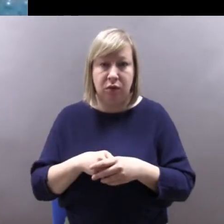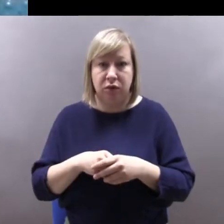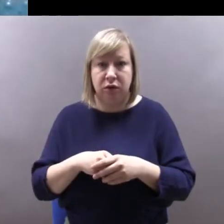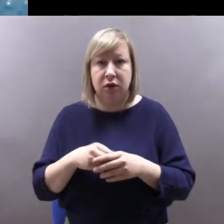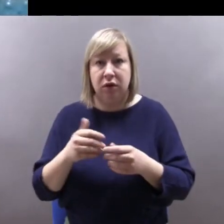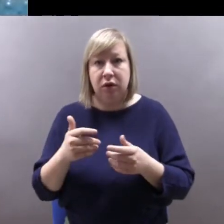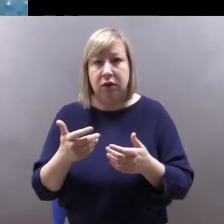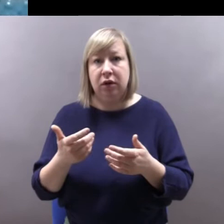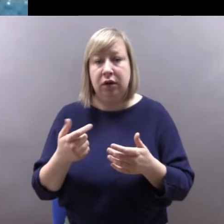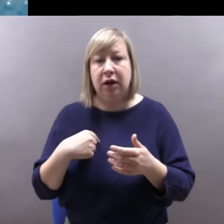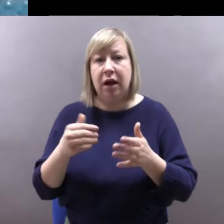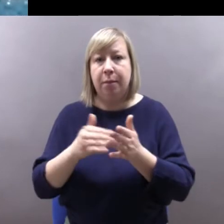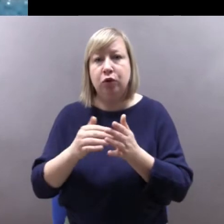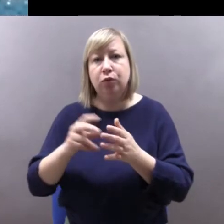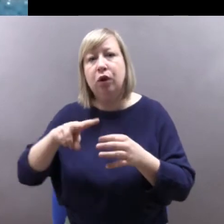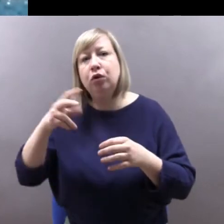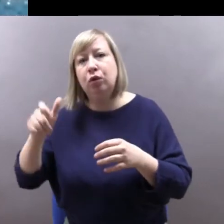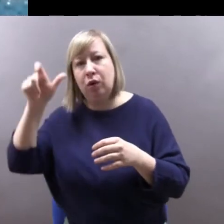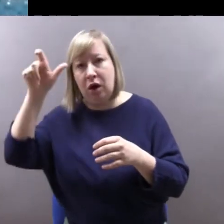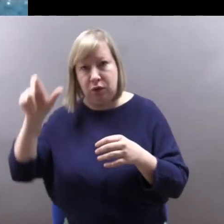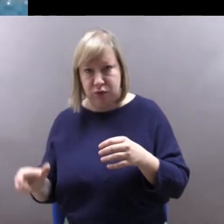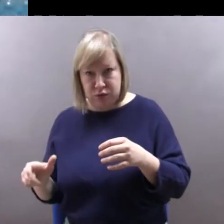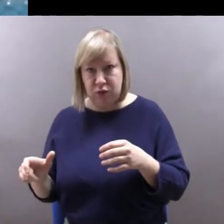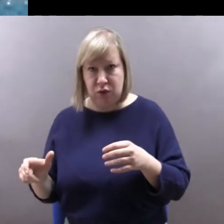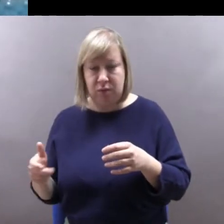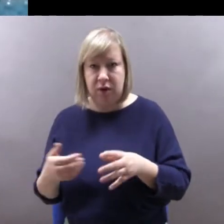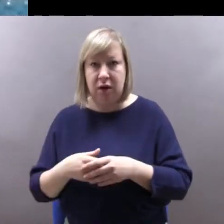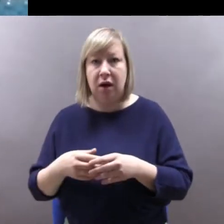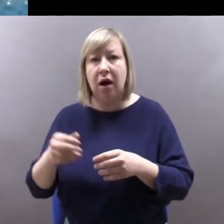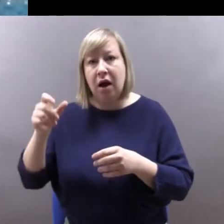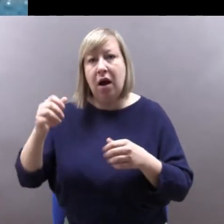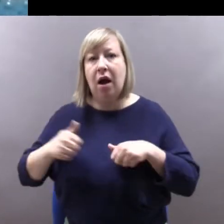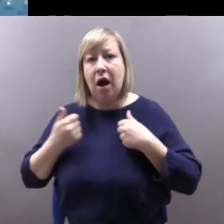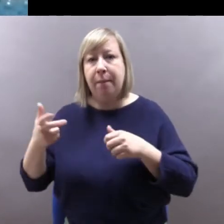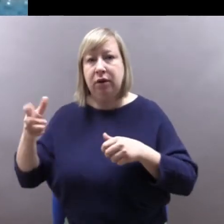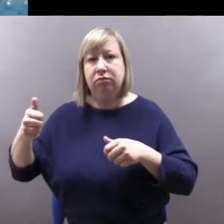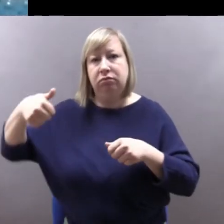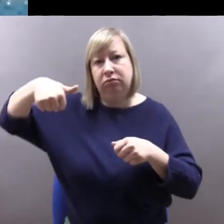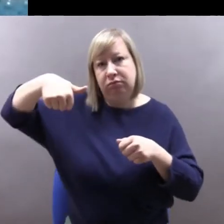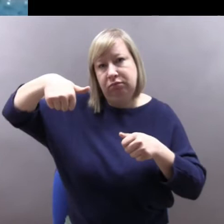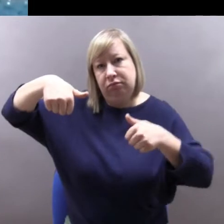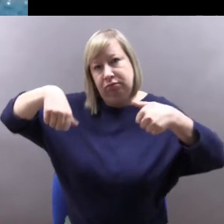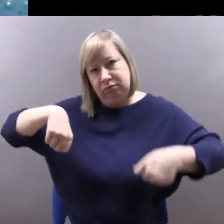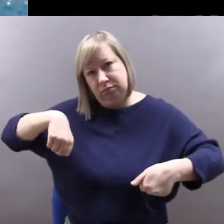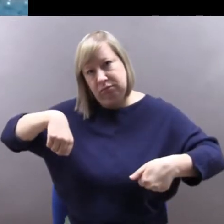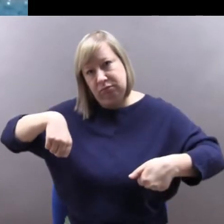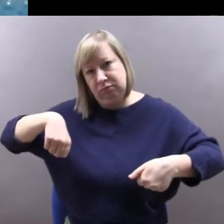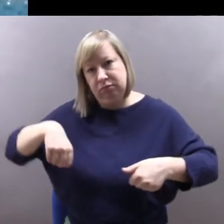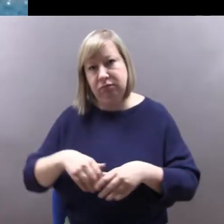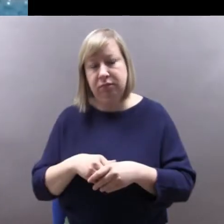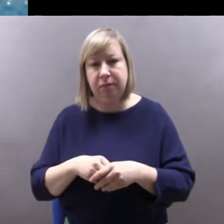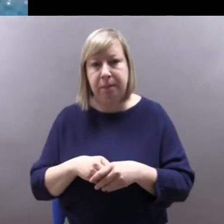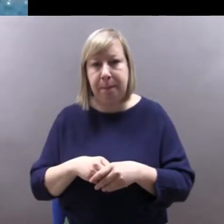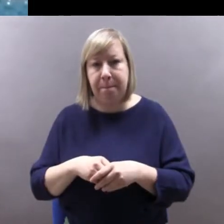Tak, może tak być, że będę potrzebowała drugiej osoby, bo jeżeli to by było ten panel sterowania by